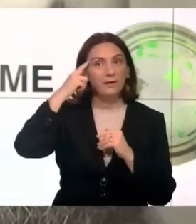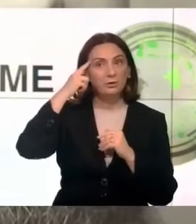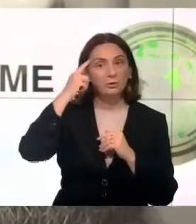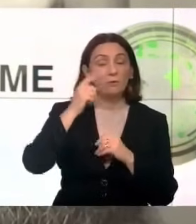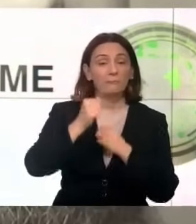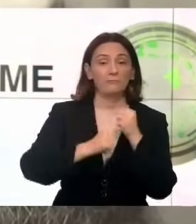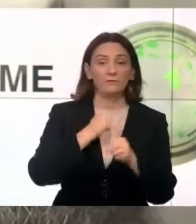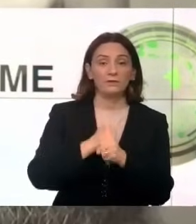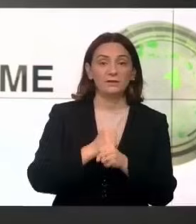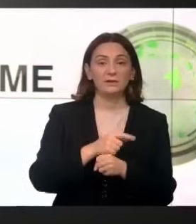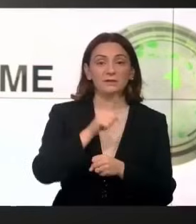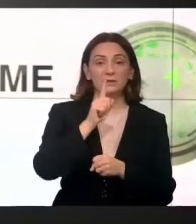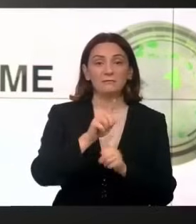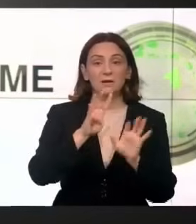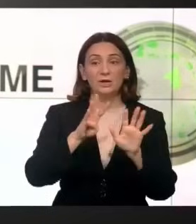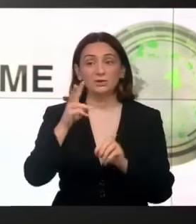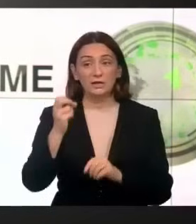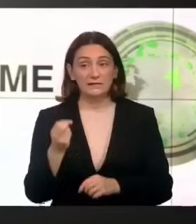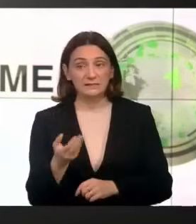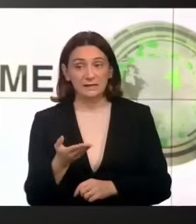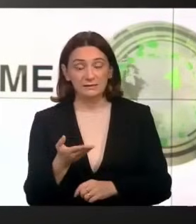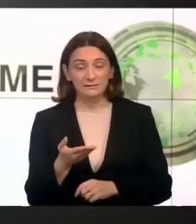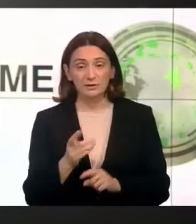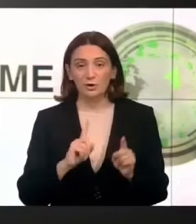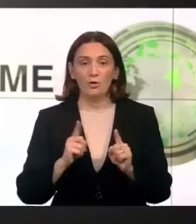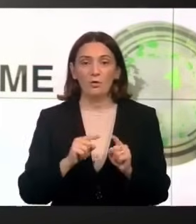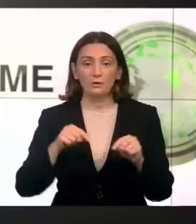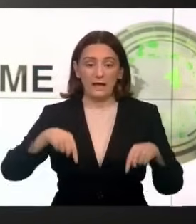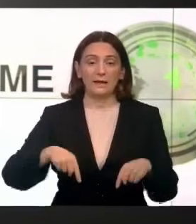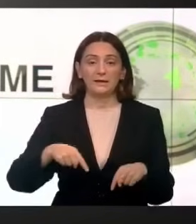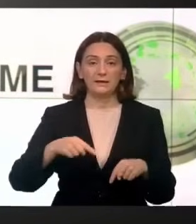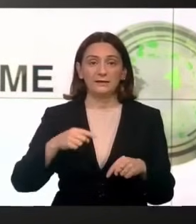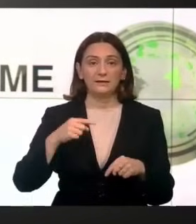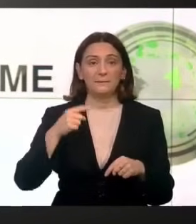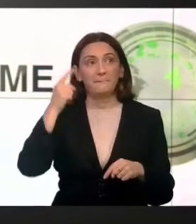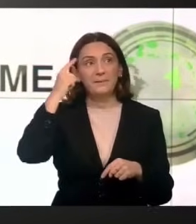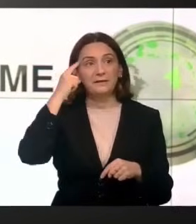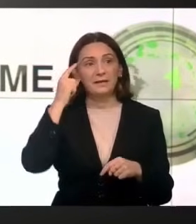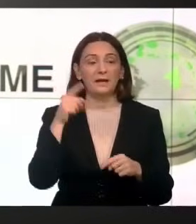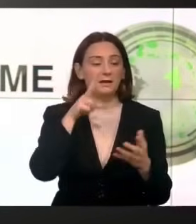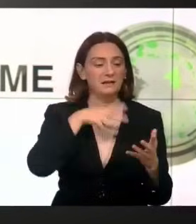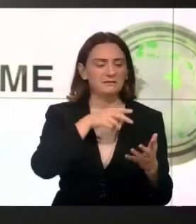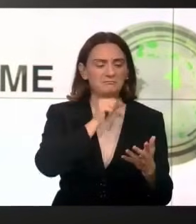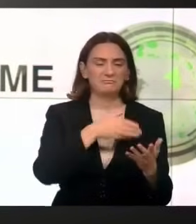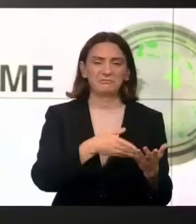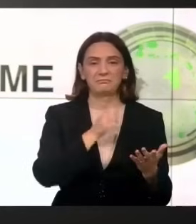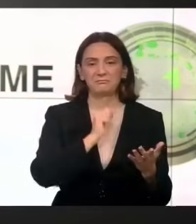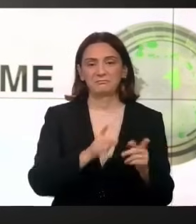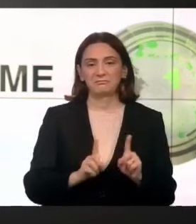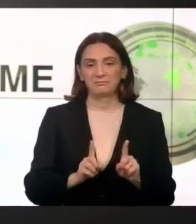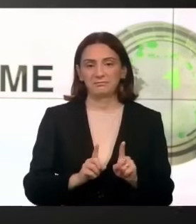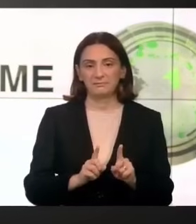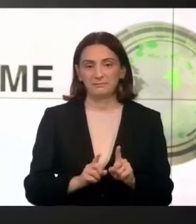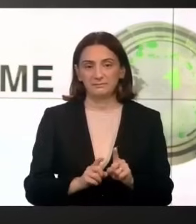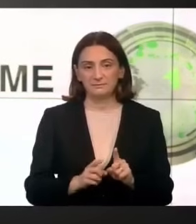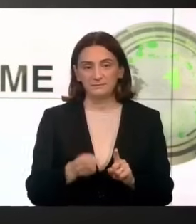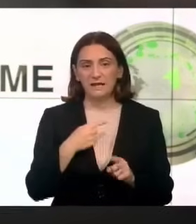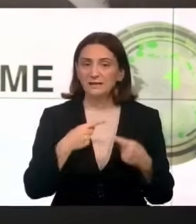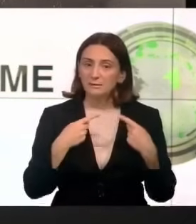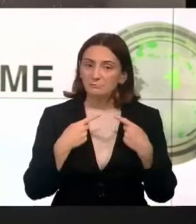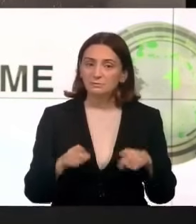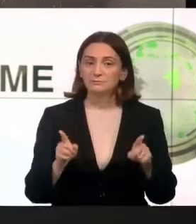e lidhjes kombeve. Kam gjetur stenogramat, do të thonë, ashtu si që kam bajtër fjalimin Noli, jo të redaktuar. Unë kam gjetur për